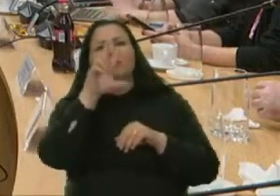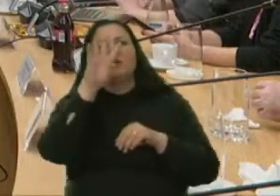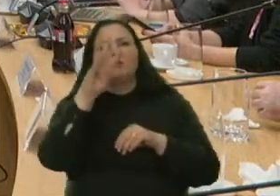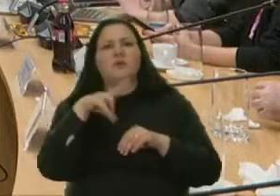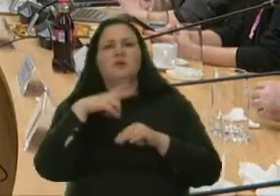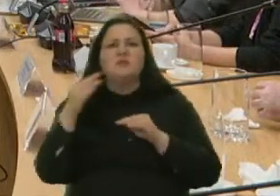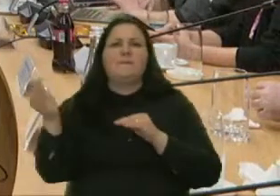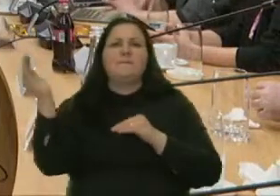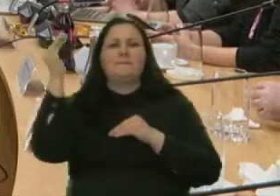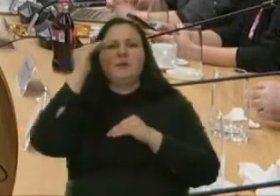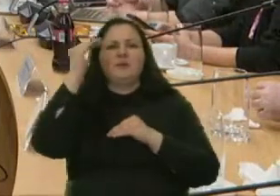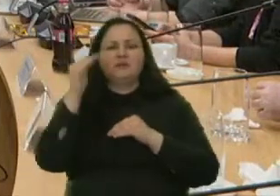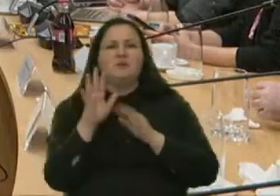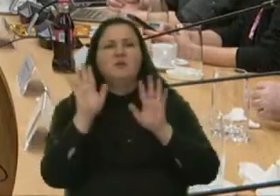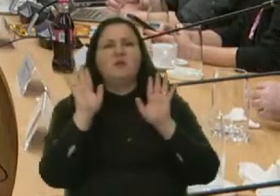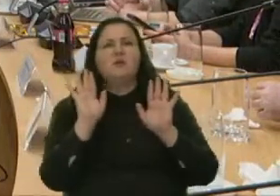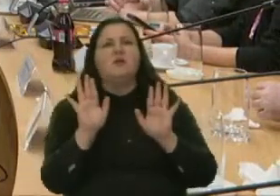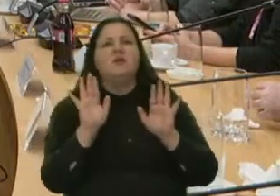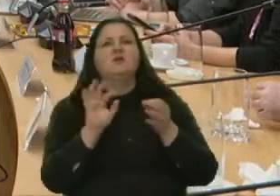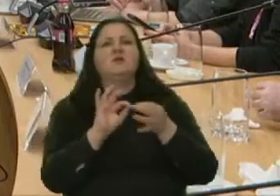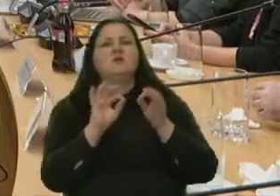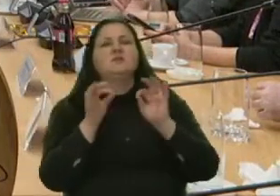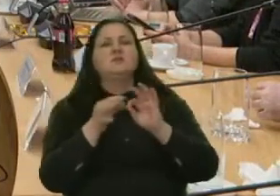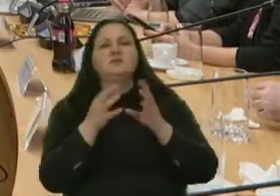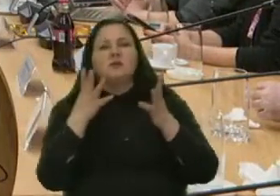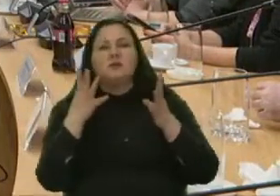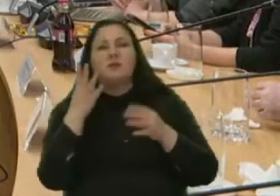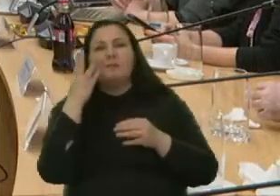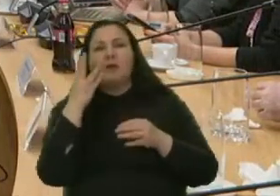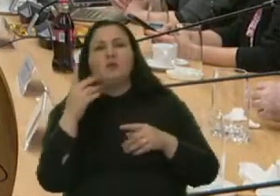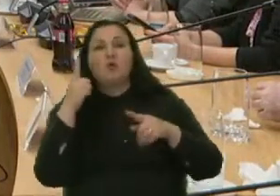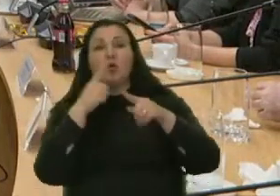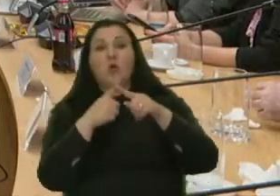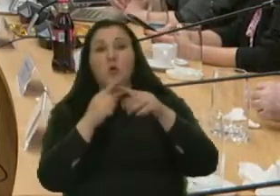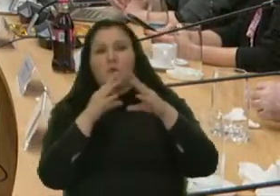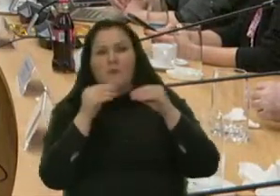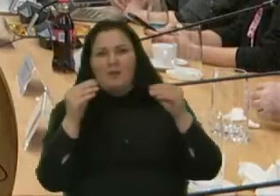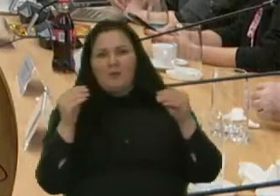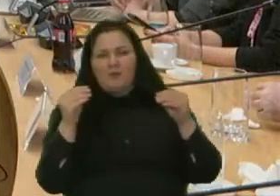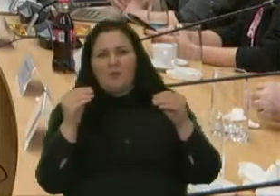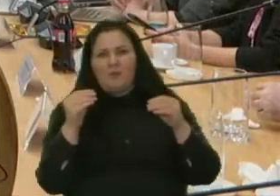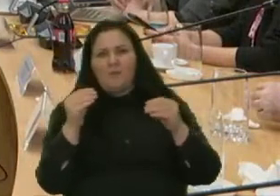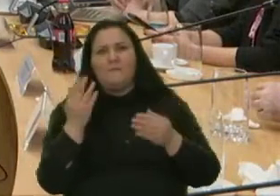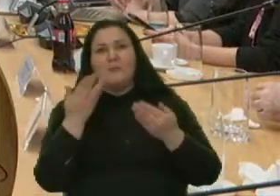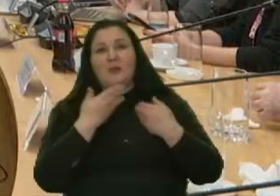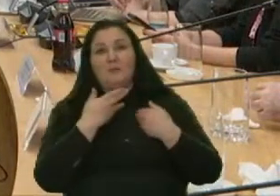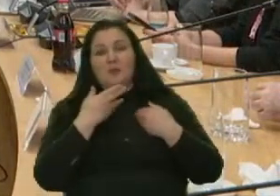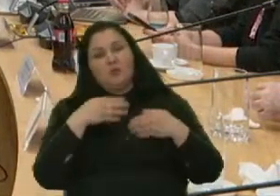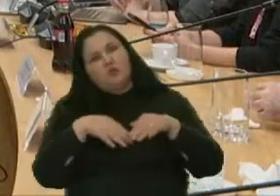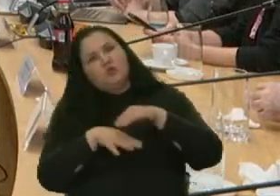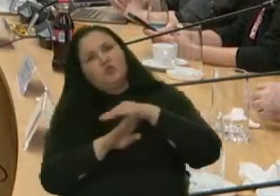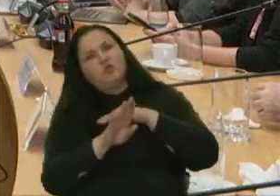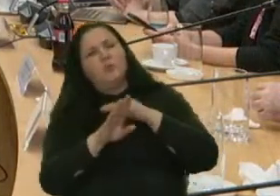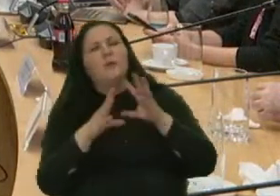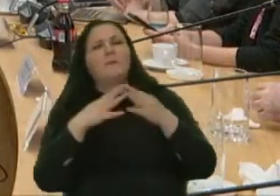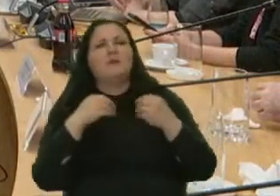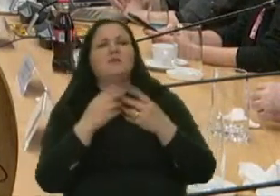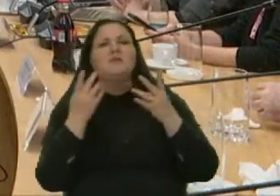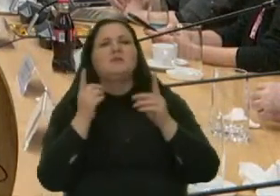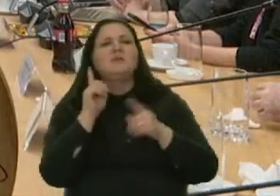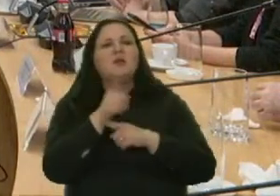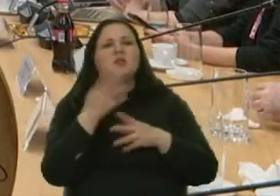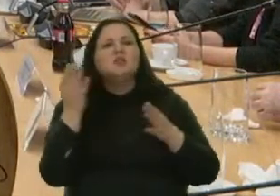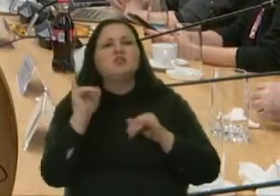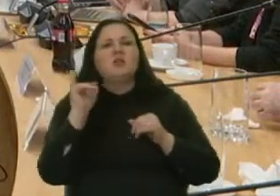peste asta înseamnă că de patru ori mai mulți primesc sub medie decât cei care primesc